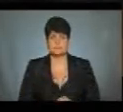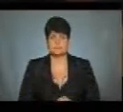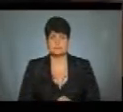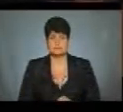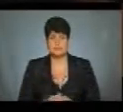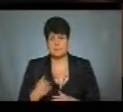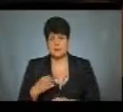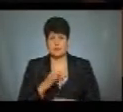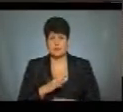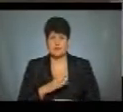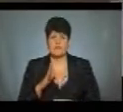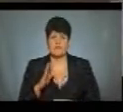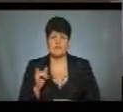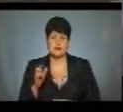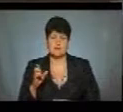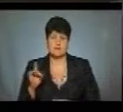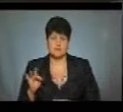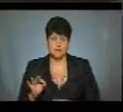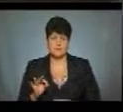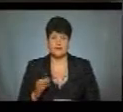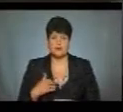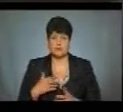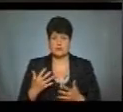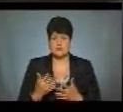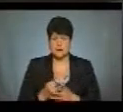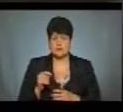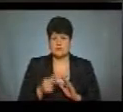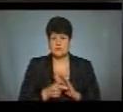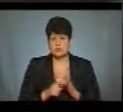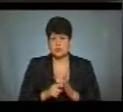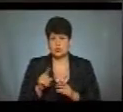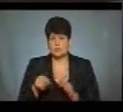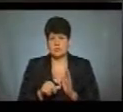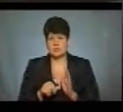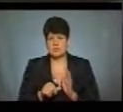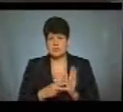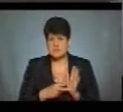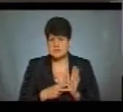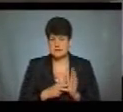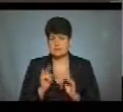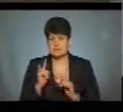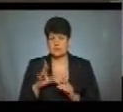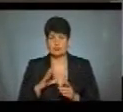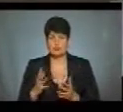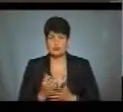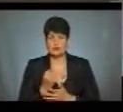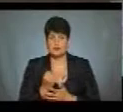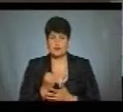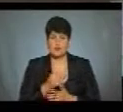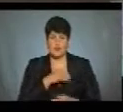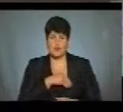Ми користуємося вібросигналом. Мною було виявлено в аудиторії номер 7 учня, якого знаходився телефон в